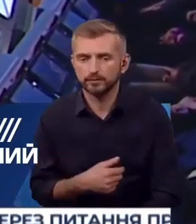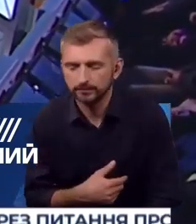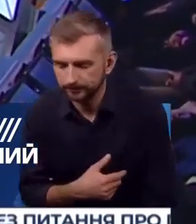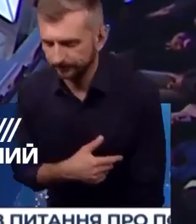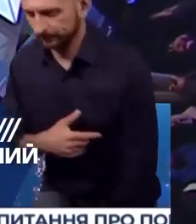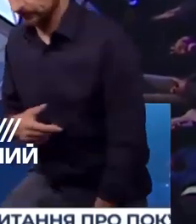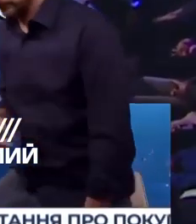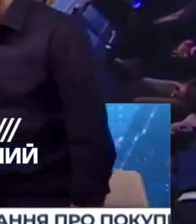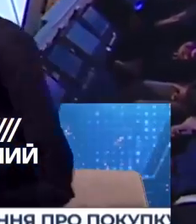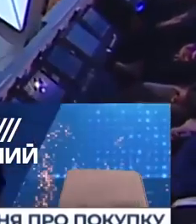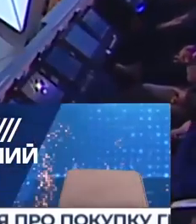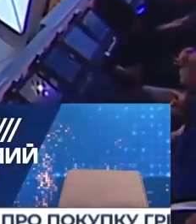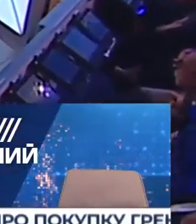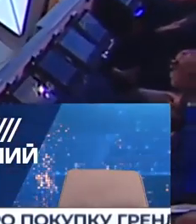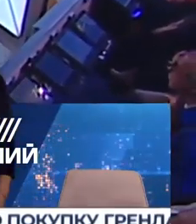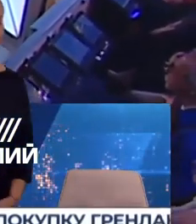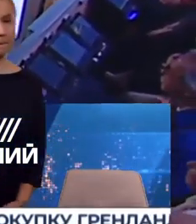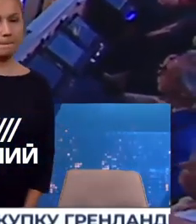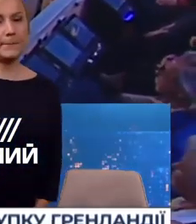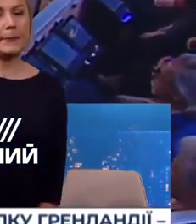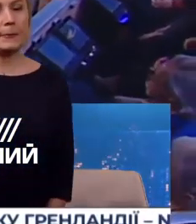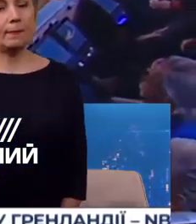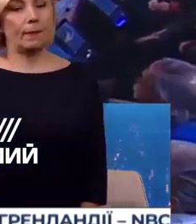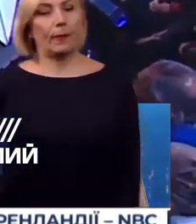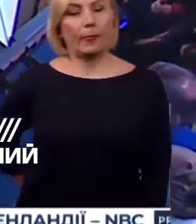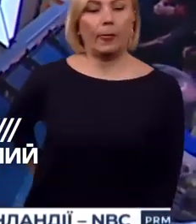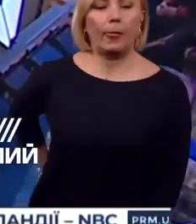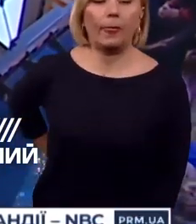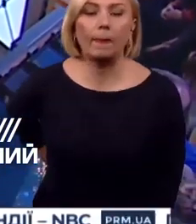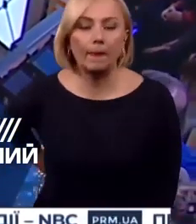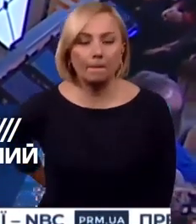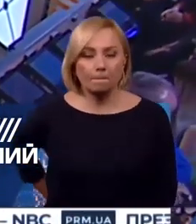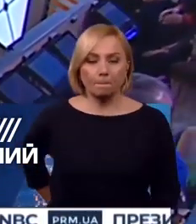Оце він, Олена. Ага, оце переписка.